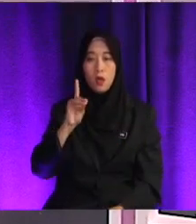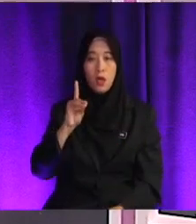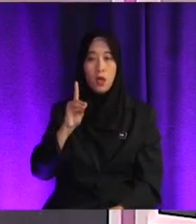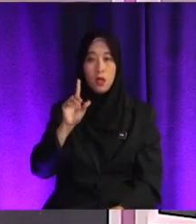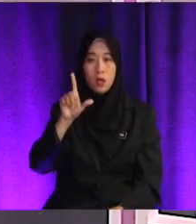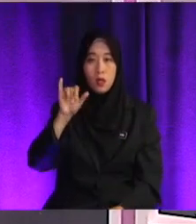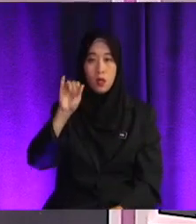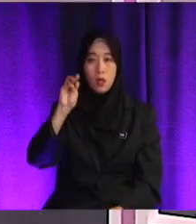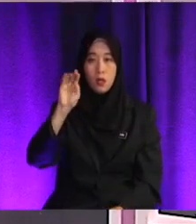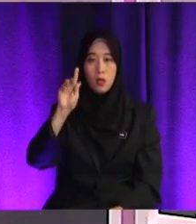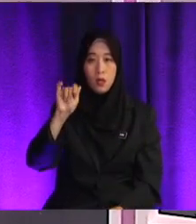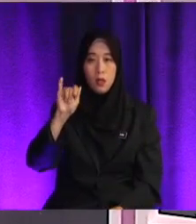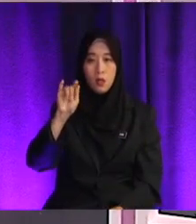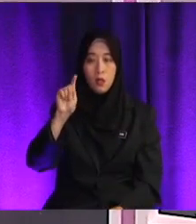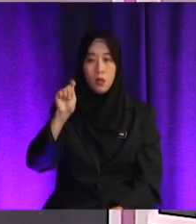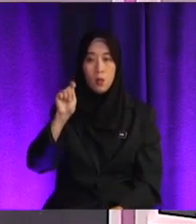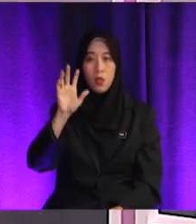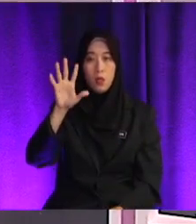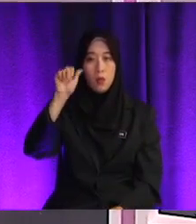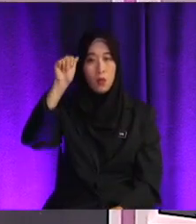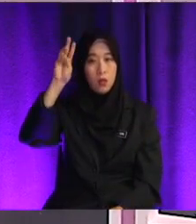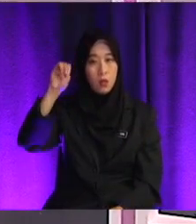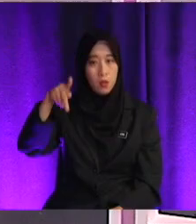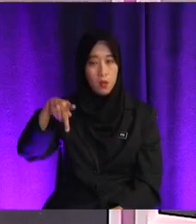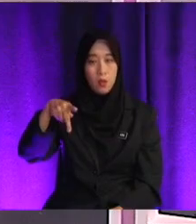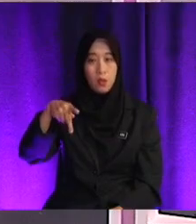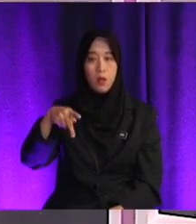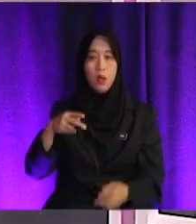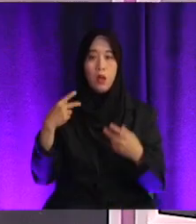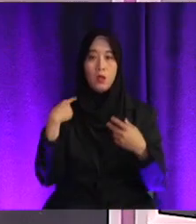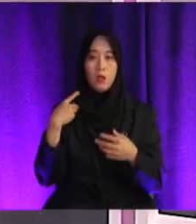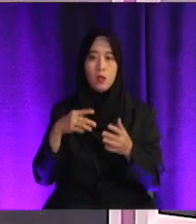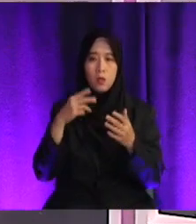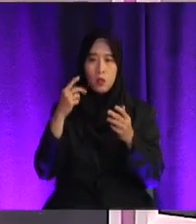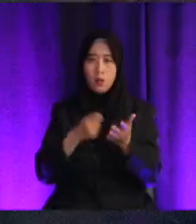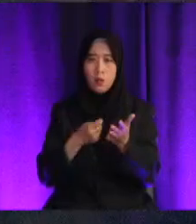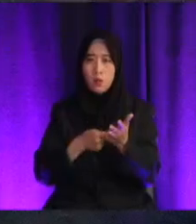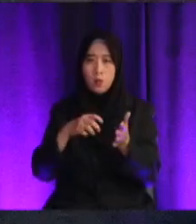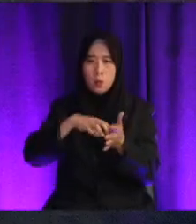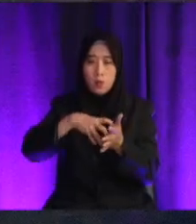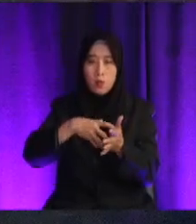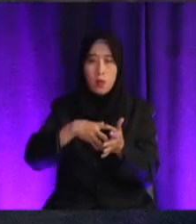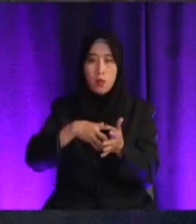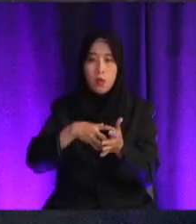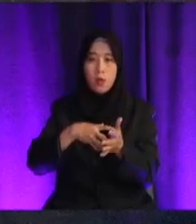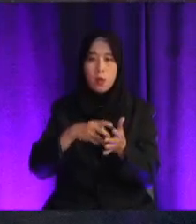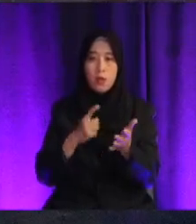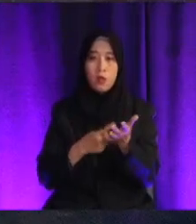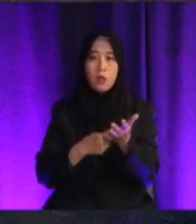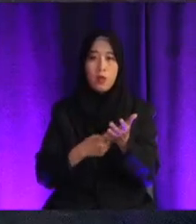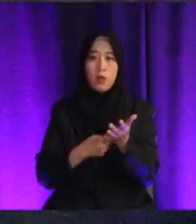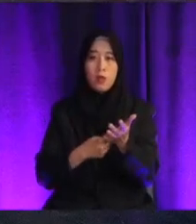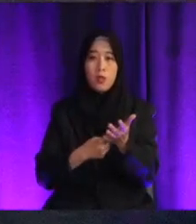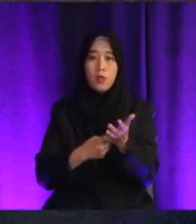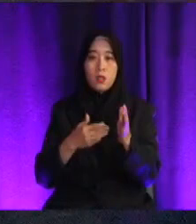biasa macam mana boleh jadi rosak dah, kena apa? Kena elektrik. Kena panahan petir. Kan biasanya